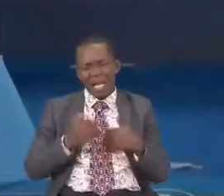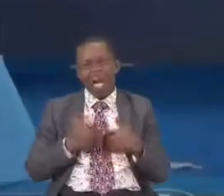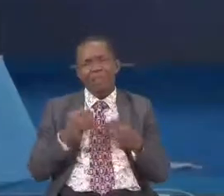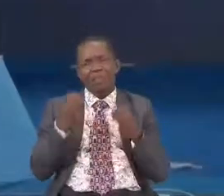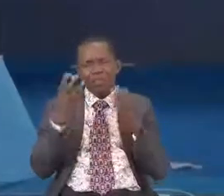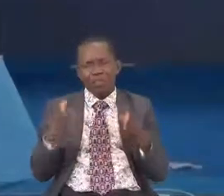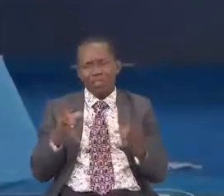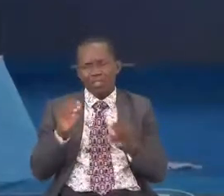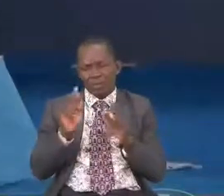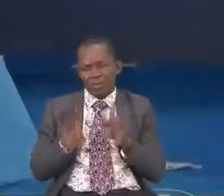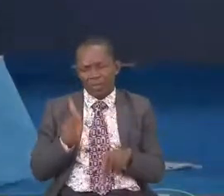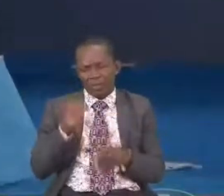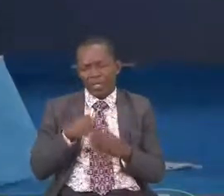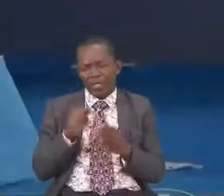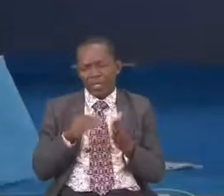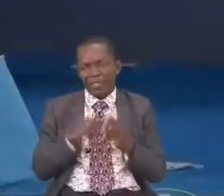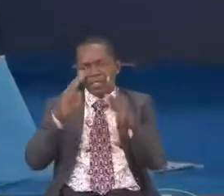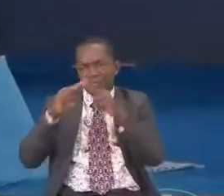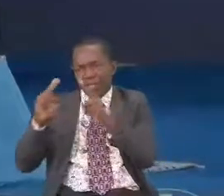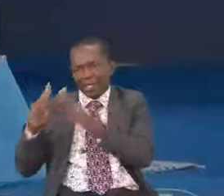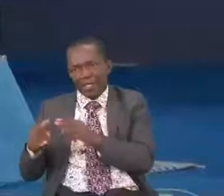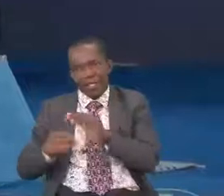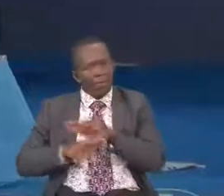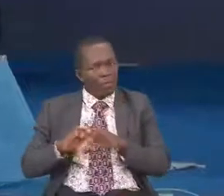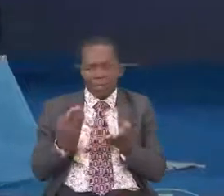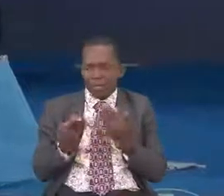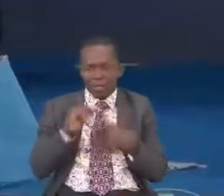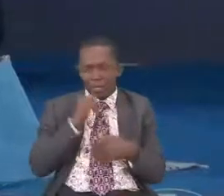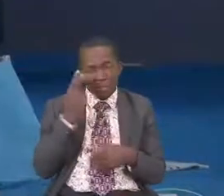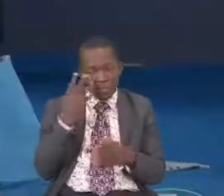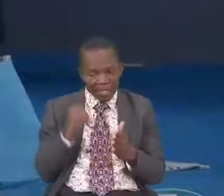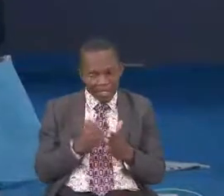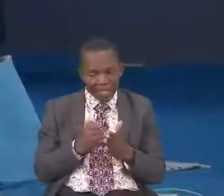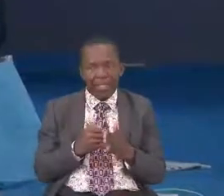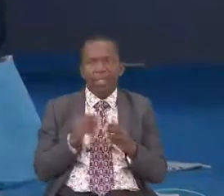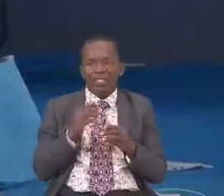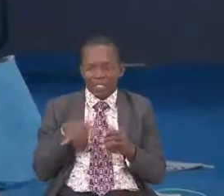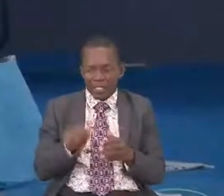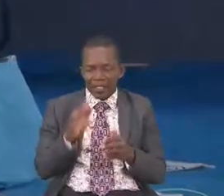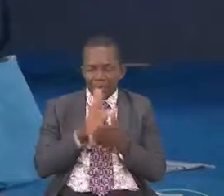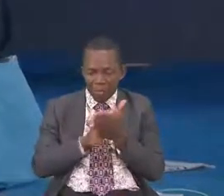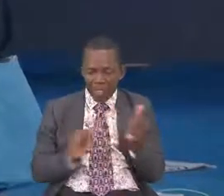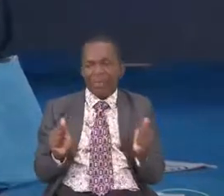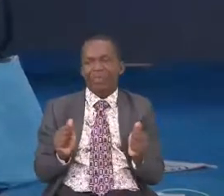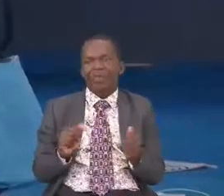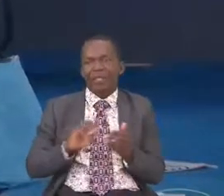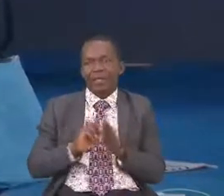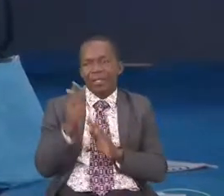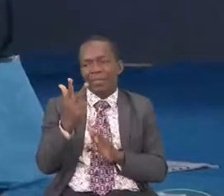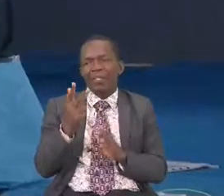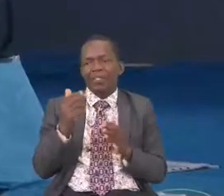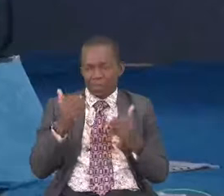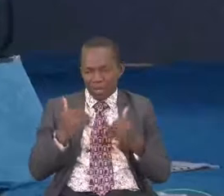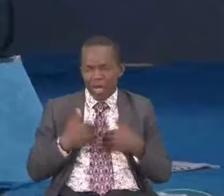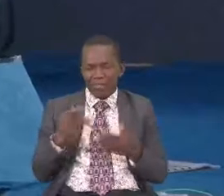Mais c'est la foi sans la vue. Ce n'est pas ce que tu vois, c'est ce que tu crois. Alors, tu as la foi qui chante. Grande